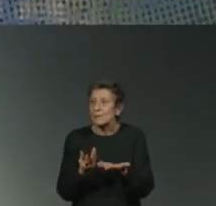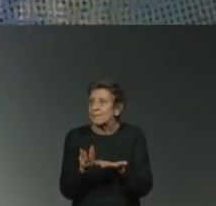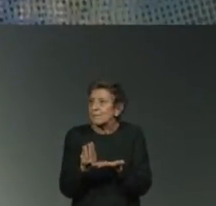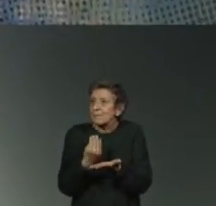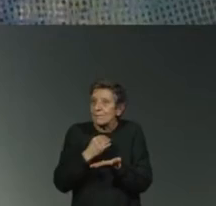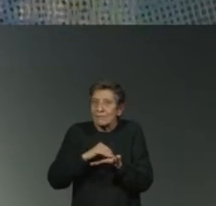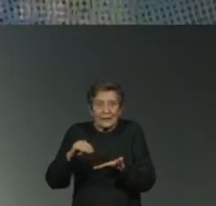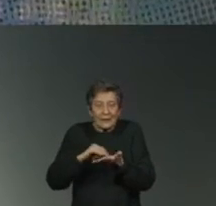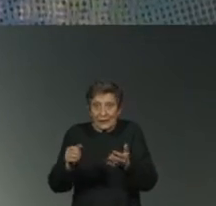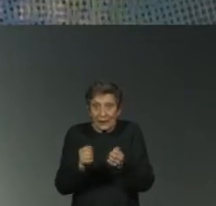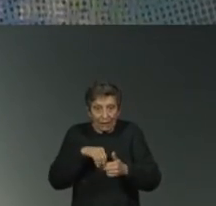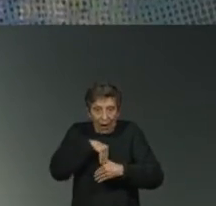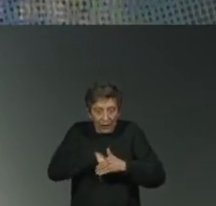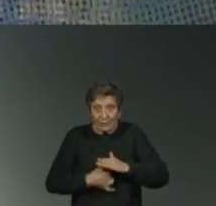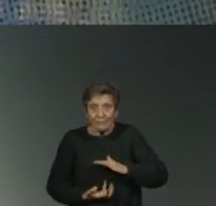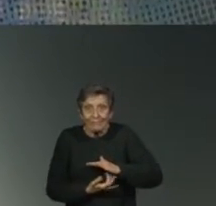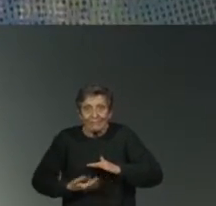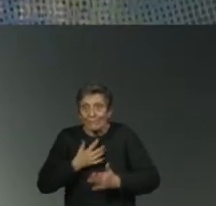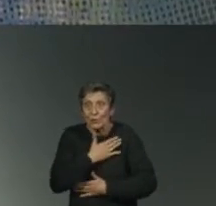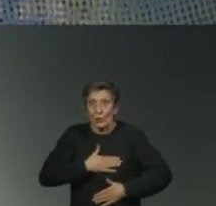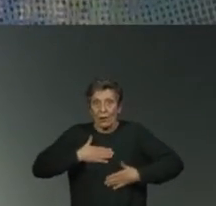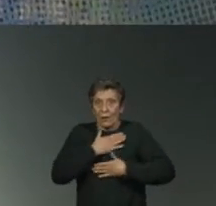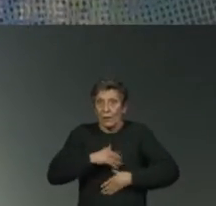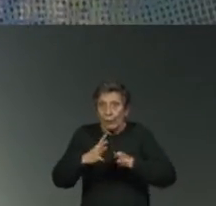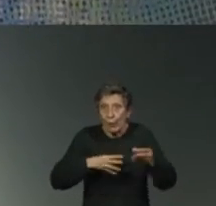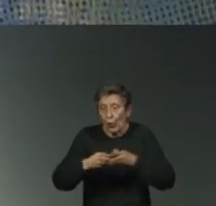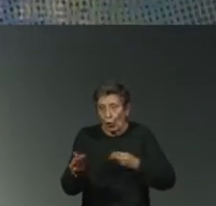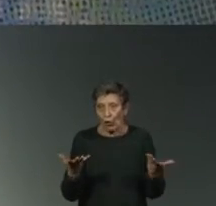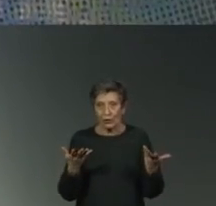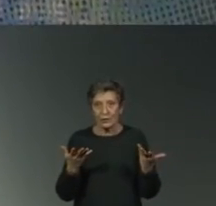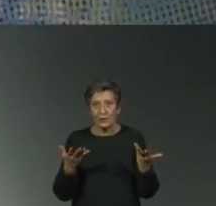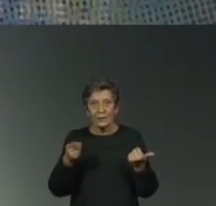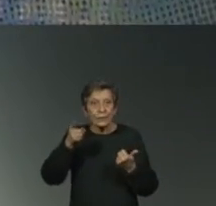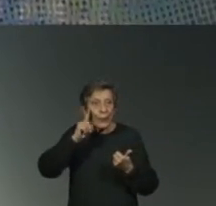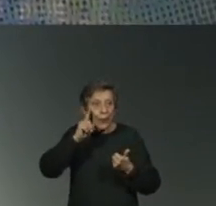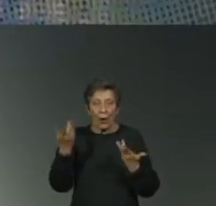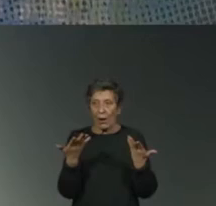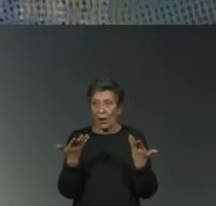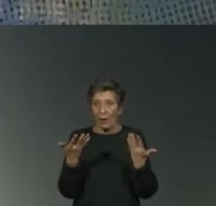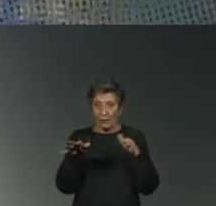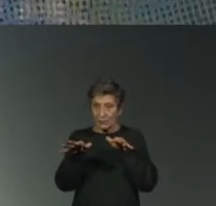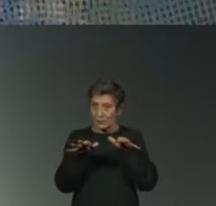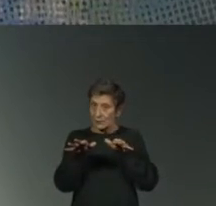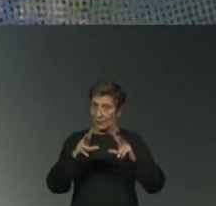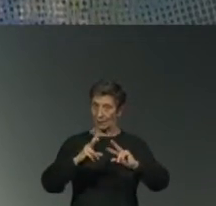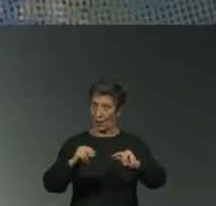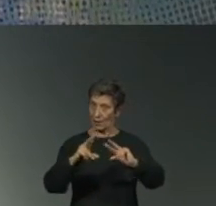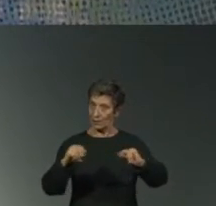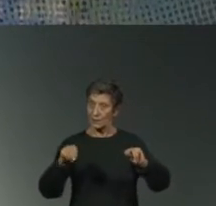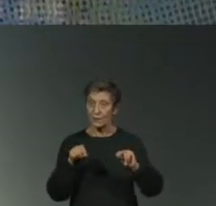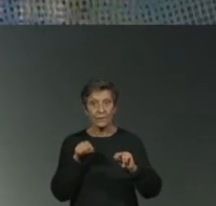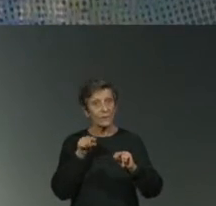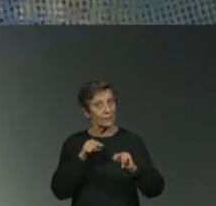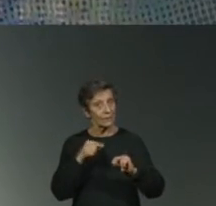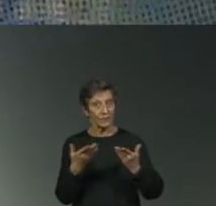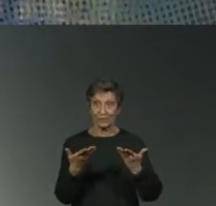dans une grande excitation, une grande joie, un grand bonheur, parce que le dispositif narratif, en l'occurrence, était très